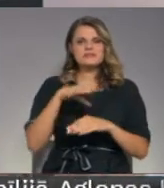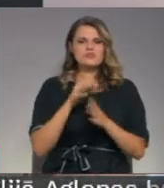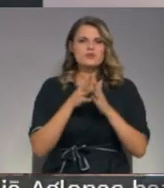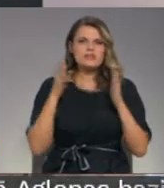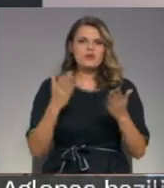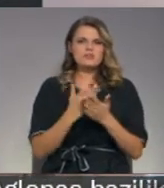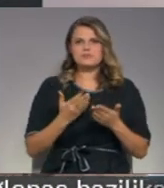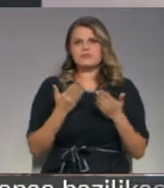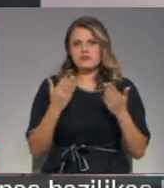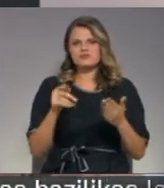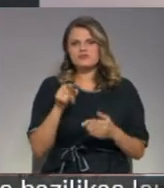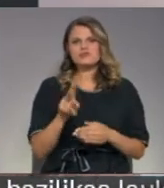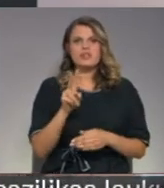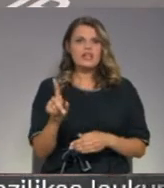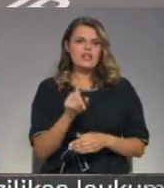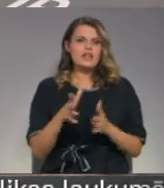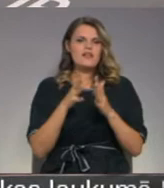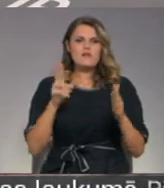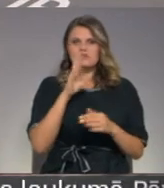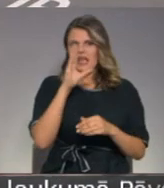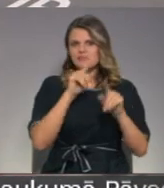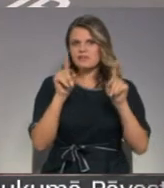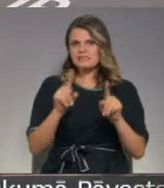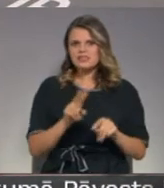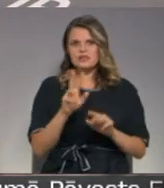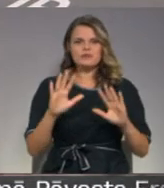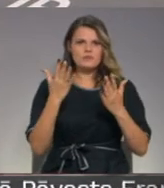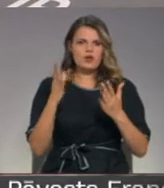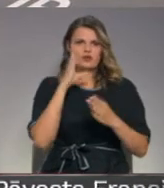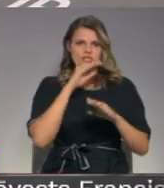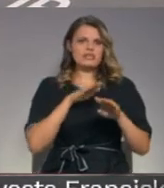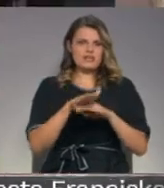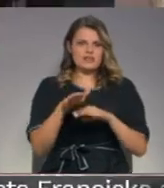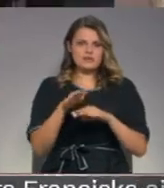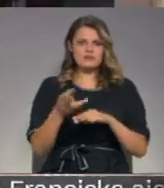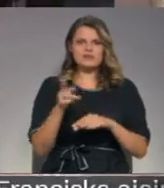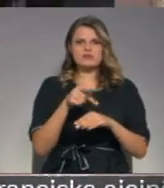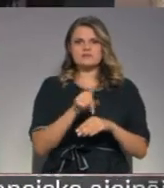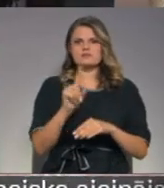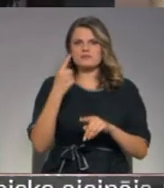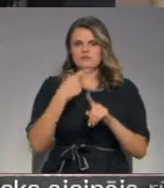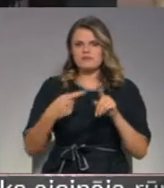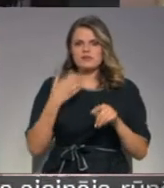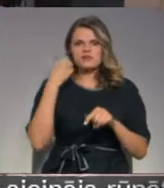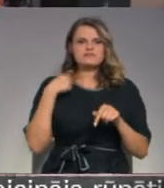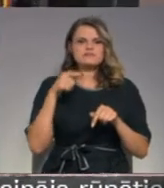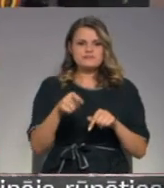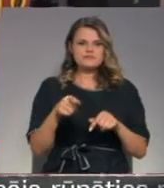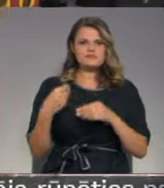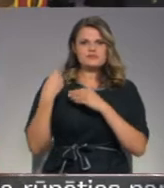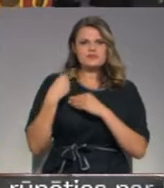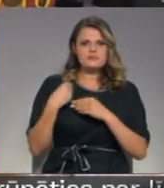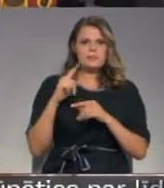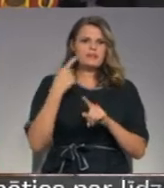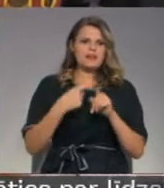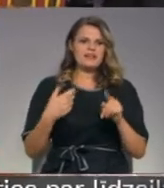esam piedzīvojuši to, ka tā arī ir, ka ir daudz neiespējamās lietas, kas pēkšņi kļūst iespējams. Nu, tā ir pirmā reize arī, kad es viņu uzvelku un pirmā